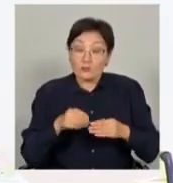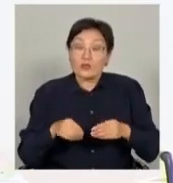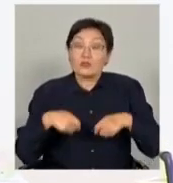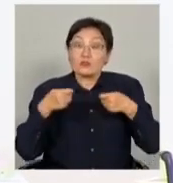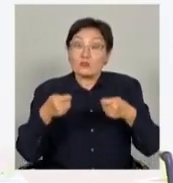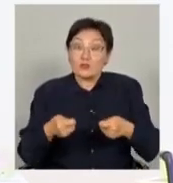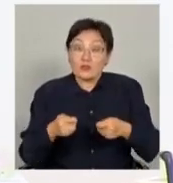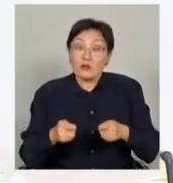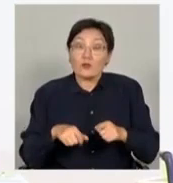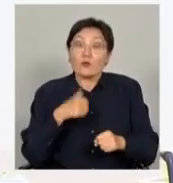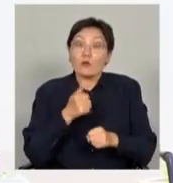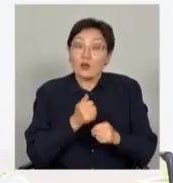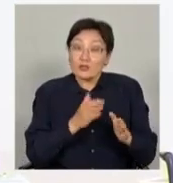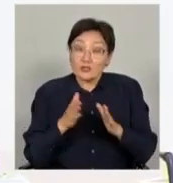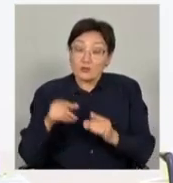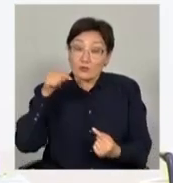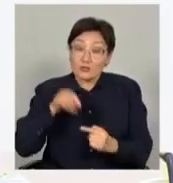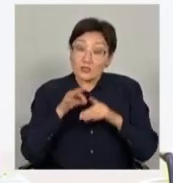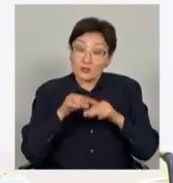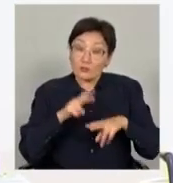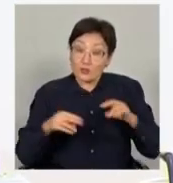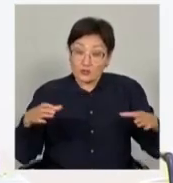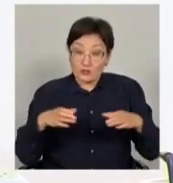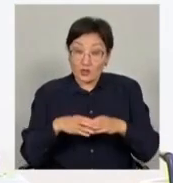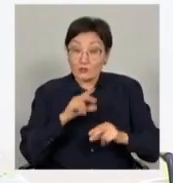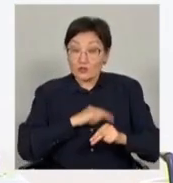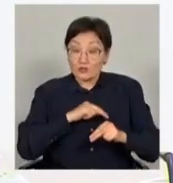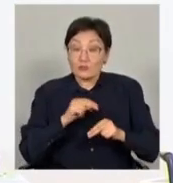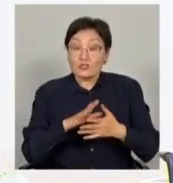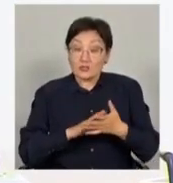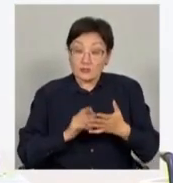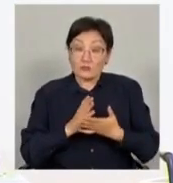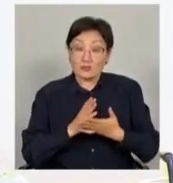жеткізудің базалық режиміне сай жүріп жатыр. Мердігер ұйымдар жұмысын әлі жалғастырып жатыр.